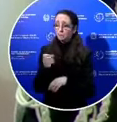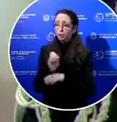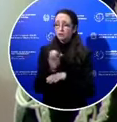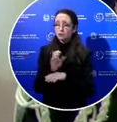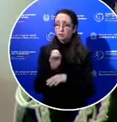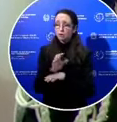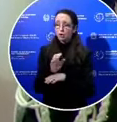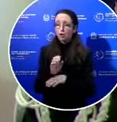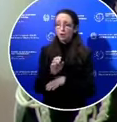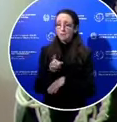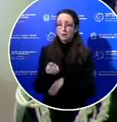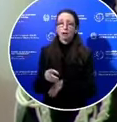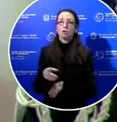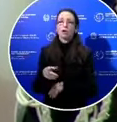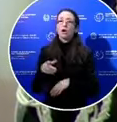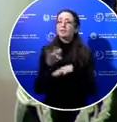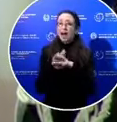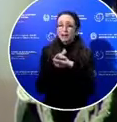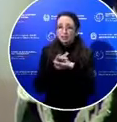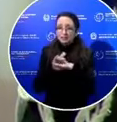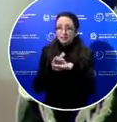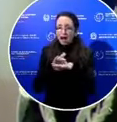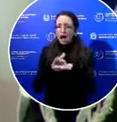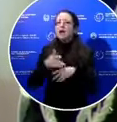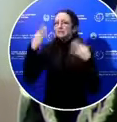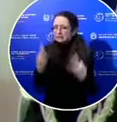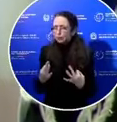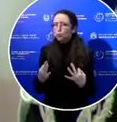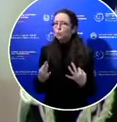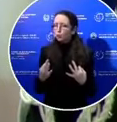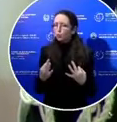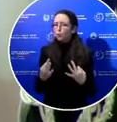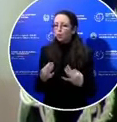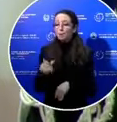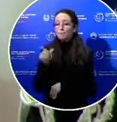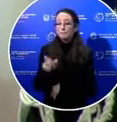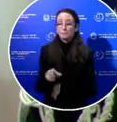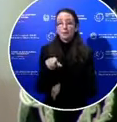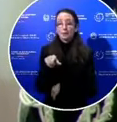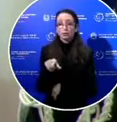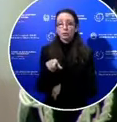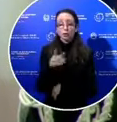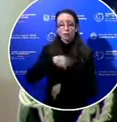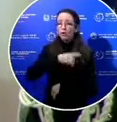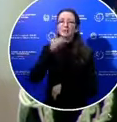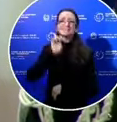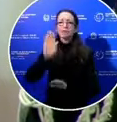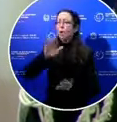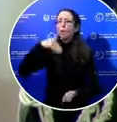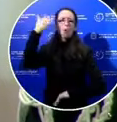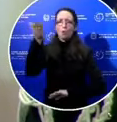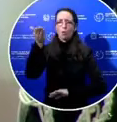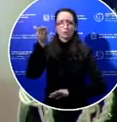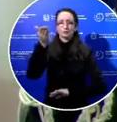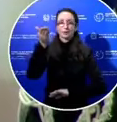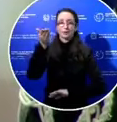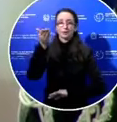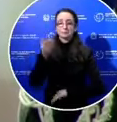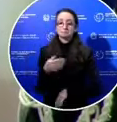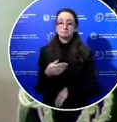Le fragilità sono sicuramente quelle delle persone, noi dovremmo andare oltre queste, fragile insomma la